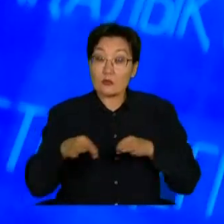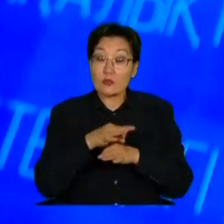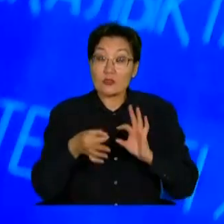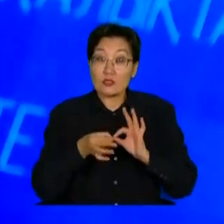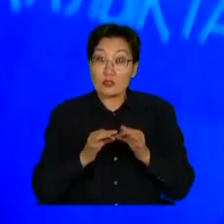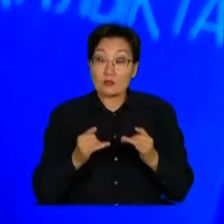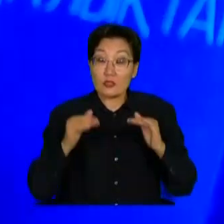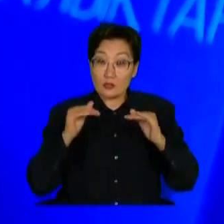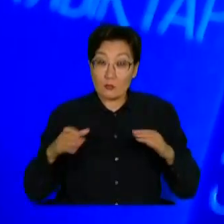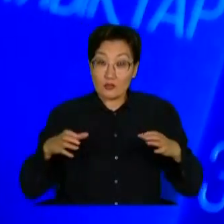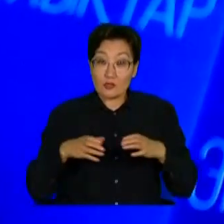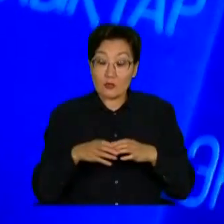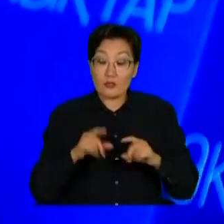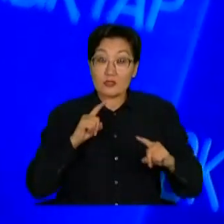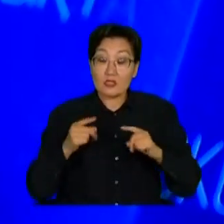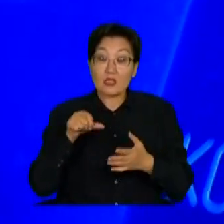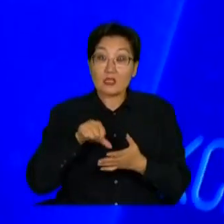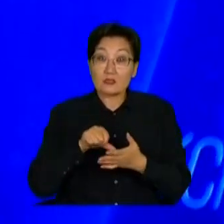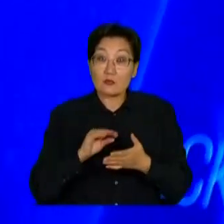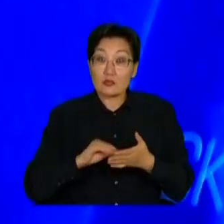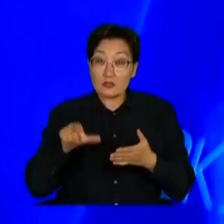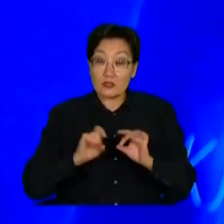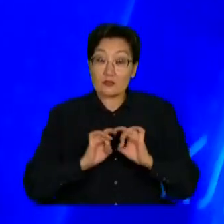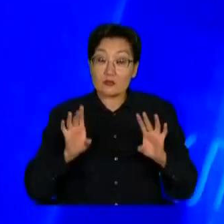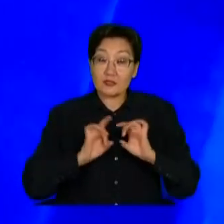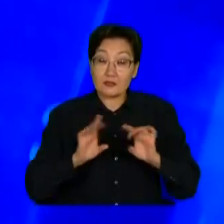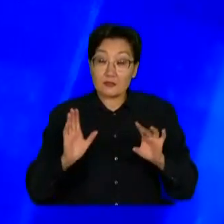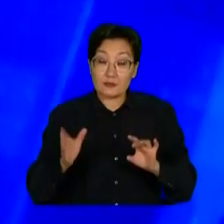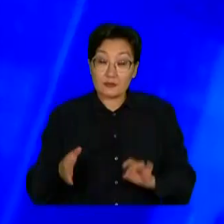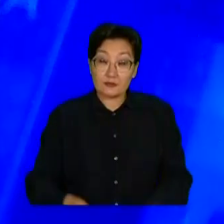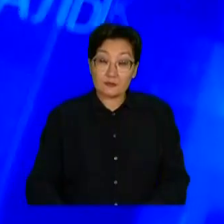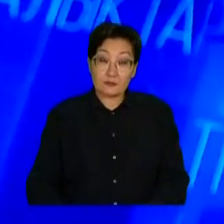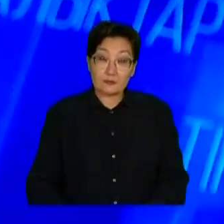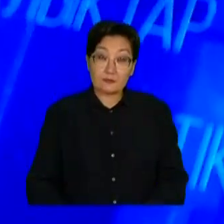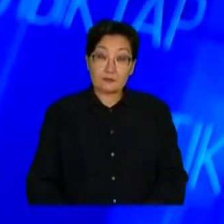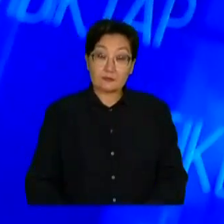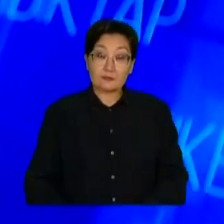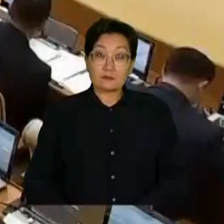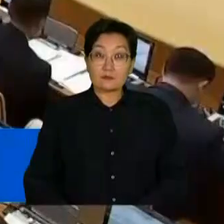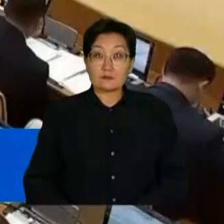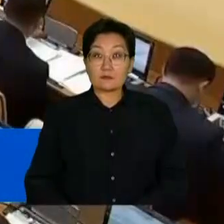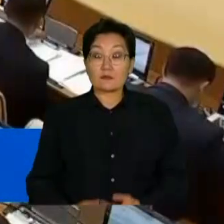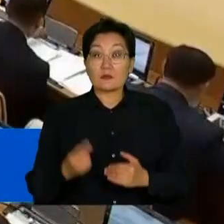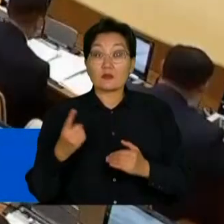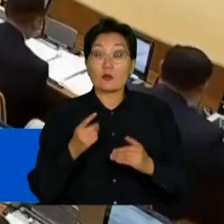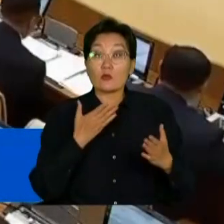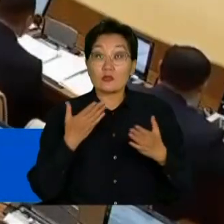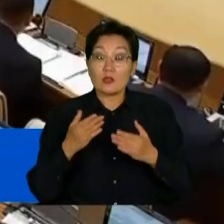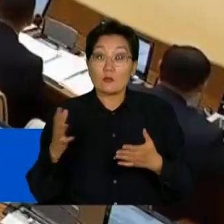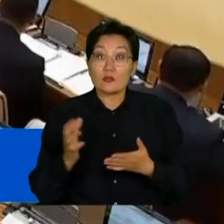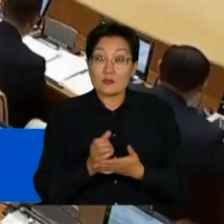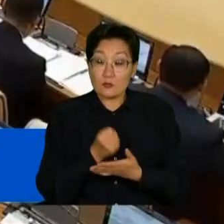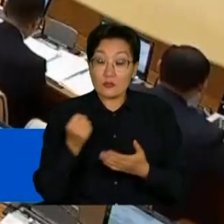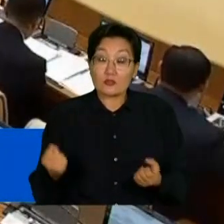жай-жап сарын төменгі палата отырысына қатысып қайтқан әріптесім Кәмшат Мұхамеджан жалғастырады. Бірінші оқылымнан ақ қолдау тапқан